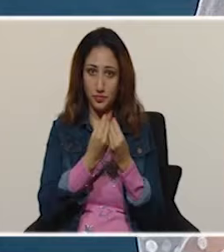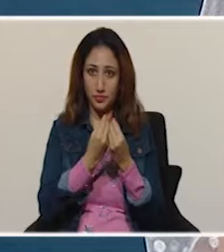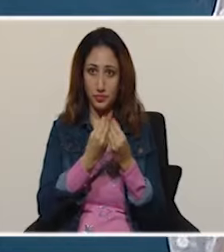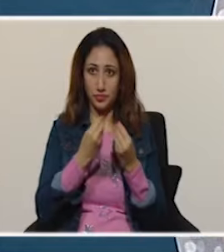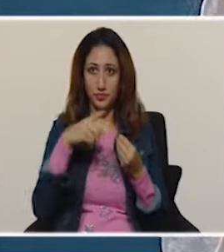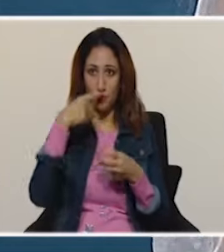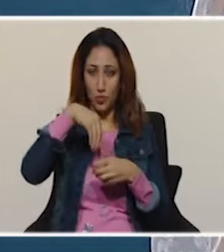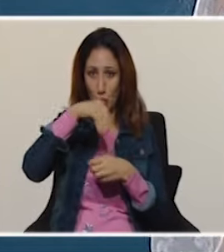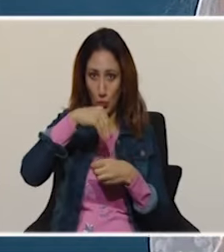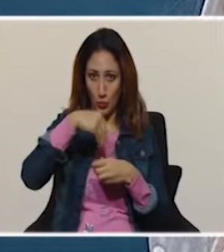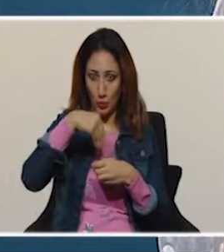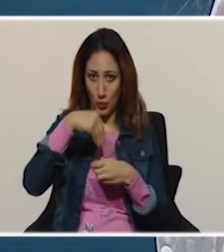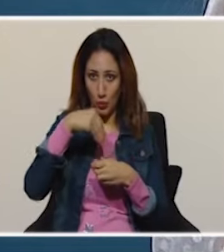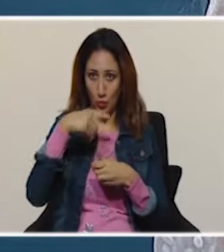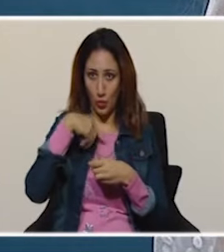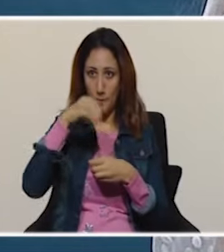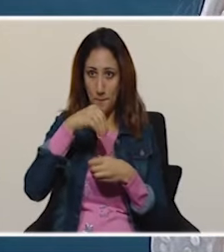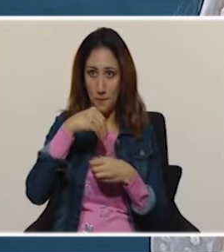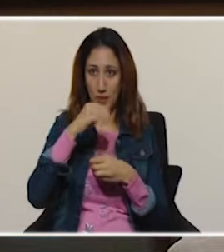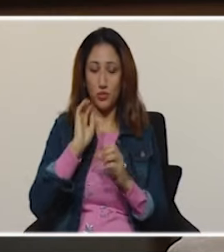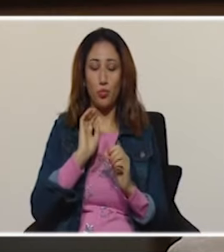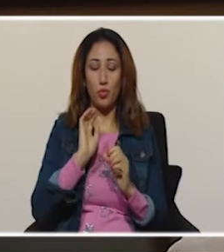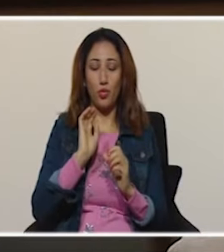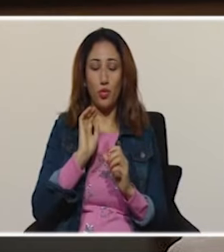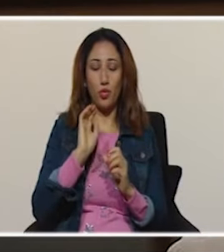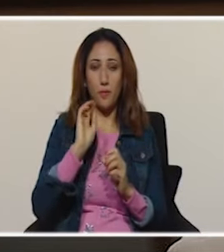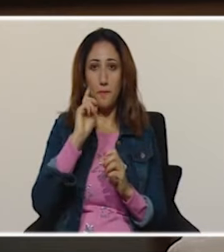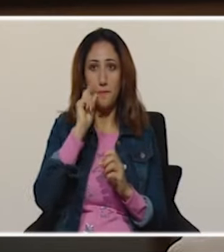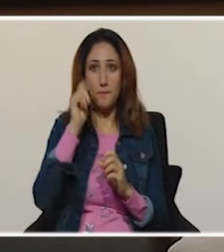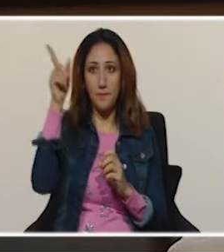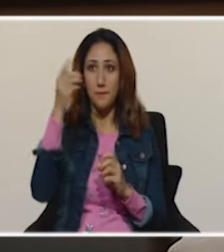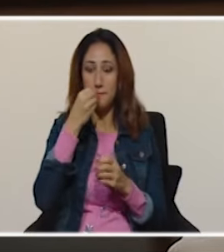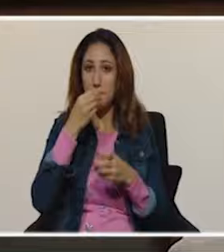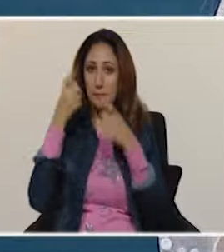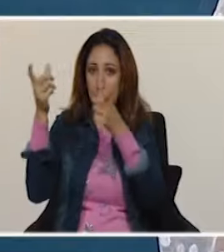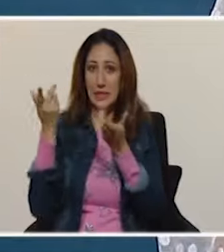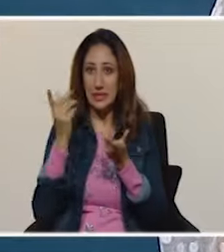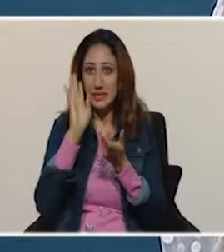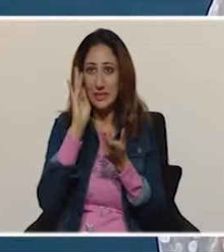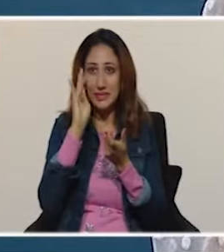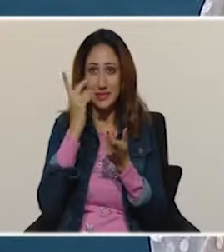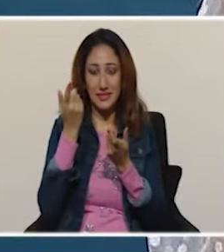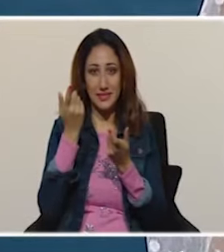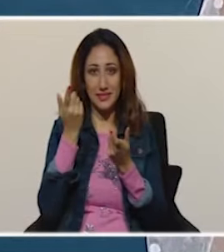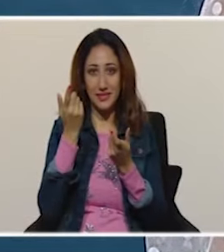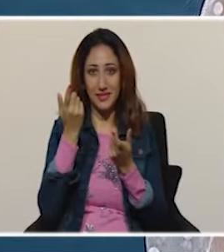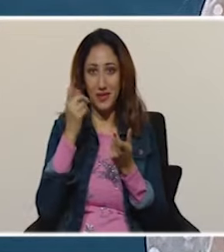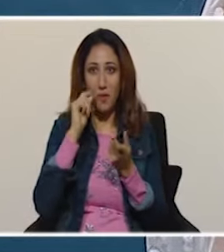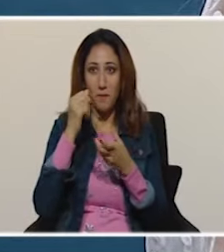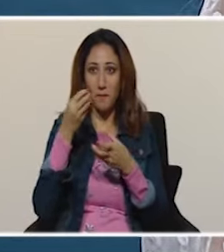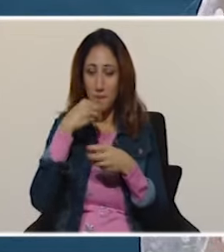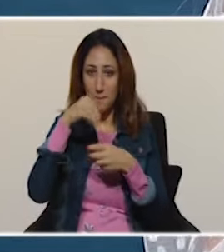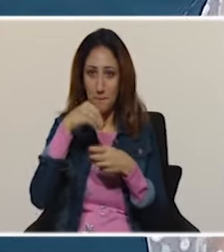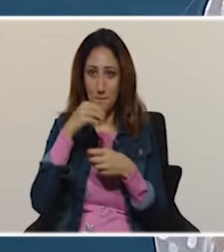له، فبطبخ له لرام، بس لرام. والراجل اللي انيكي ده اللي بيتجوزك، هي دي الكلمه والله العظيم. انا بحس